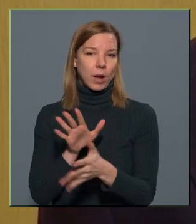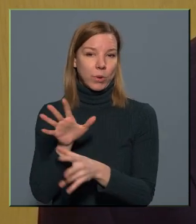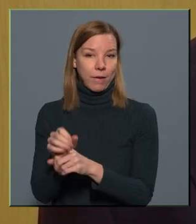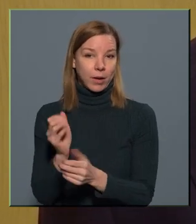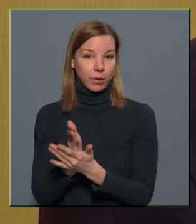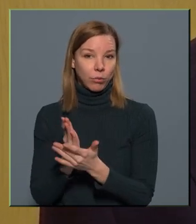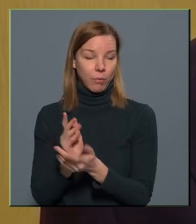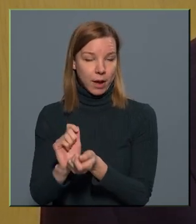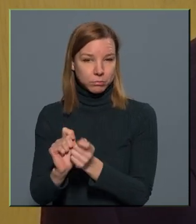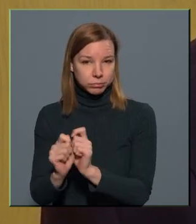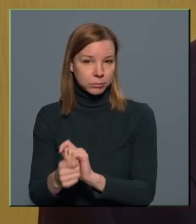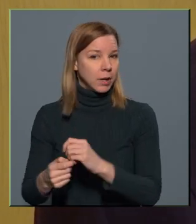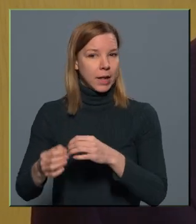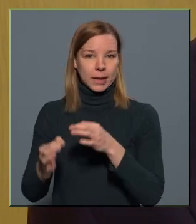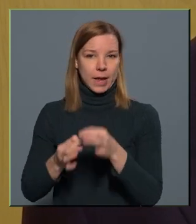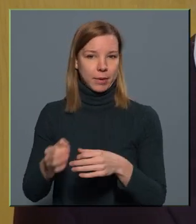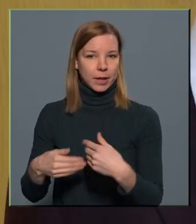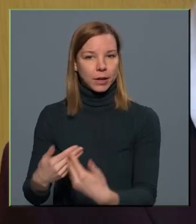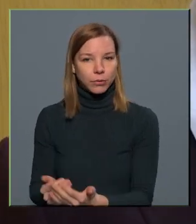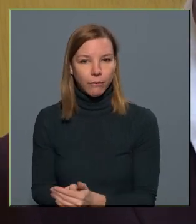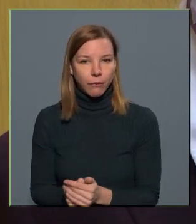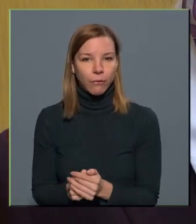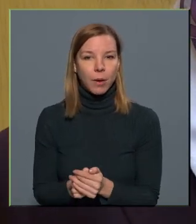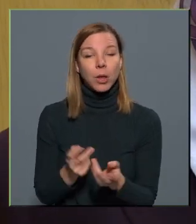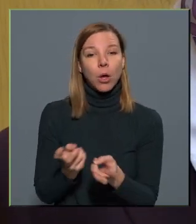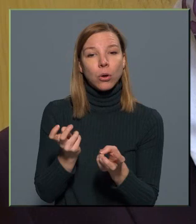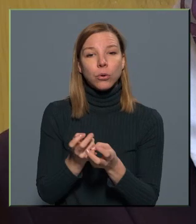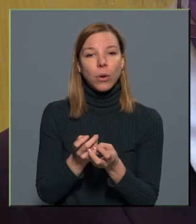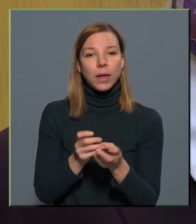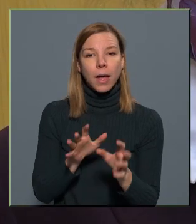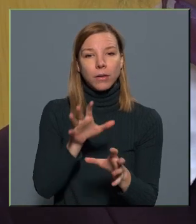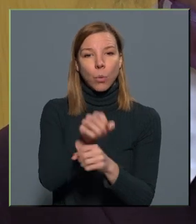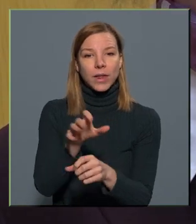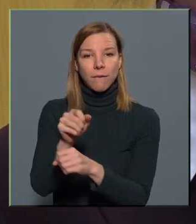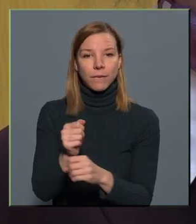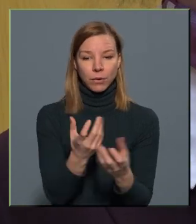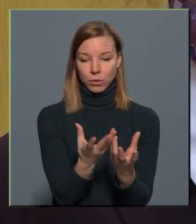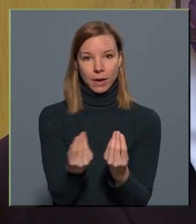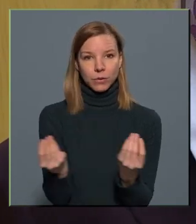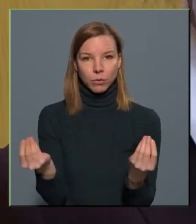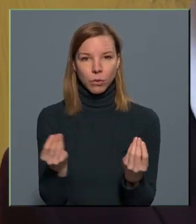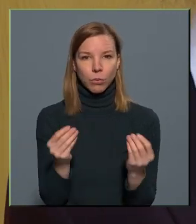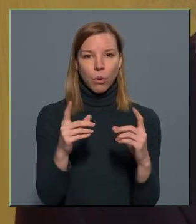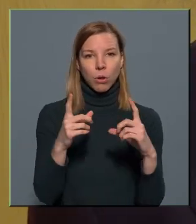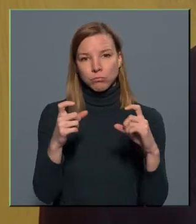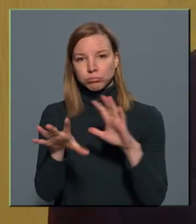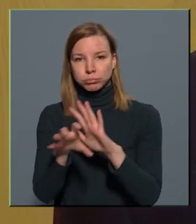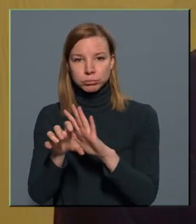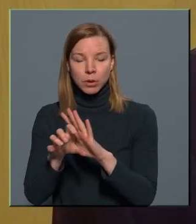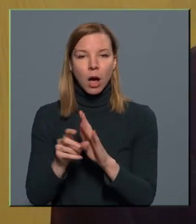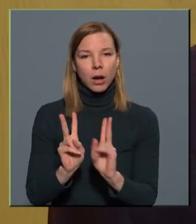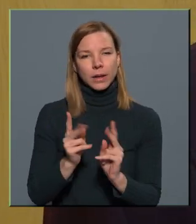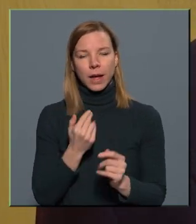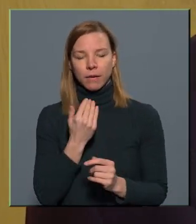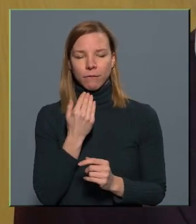egy természetes folyamat. Könnyebben hozzáférünk az eszközökhöz, és akinek van ilyen ambíciója, hogy képekben fogalmazzon